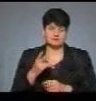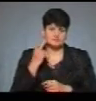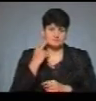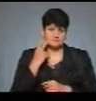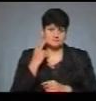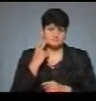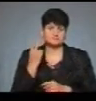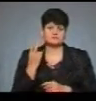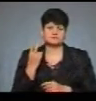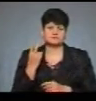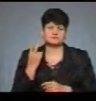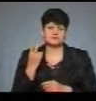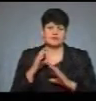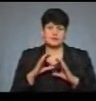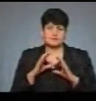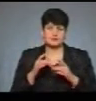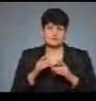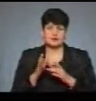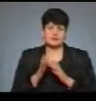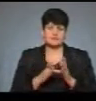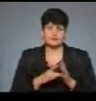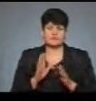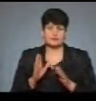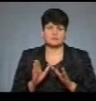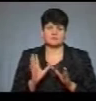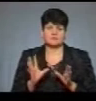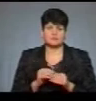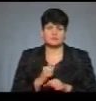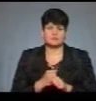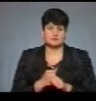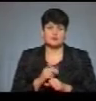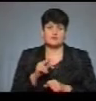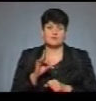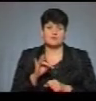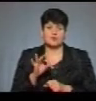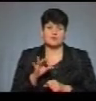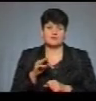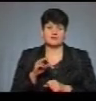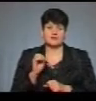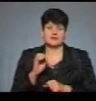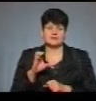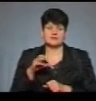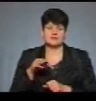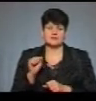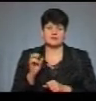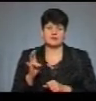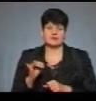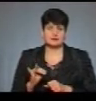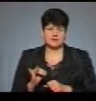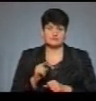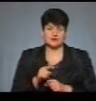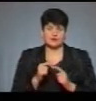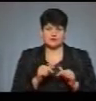на Світове Різдво в нас активно ми співпрацюємо з протестантськими церквами, вони організовують цілі такі забави,